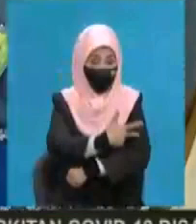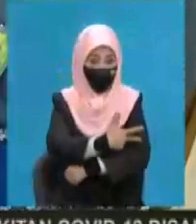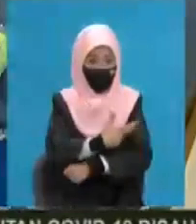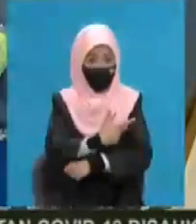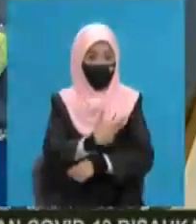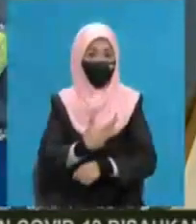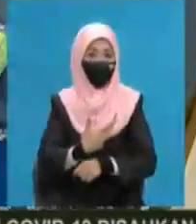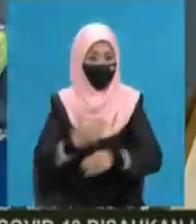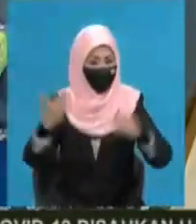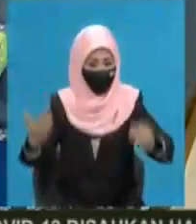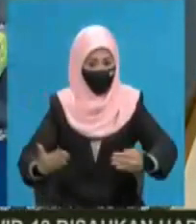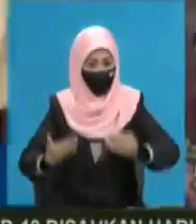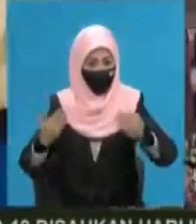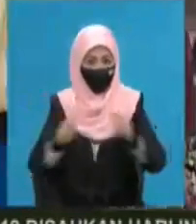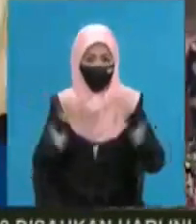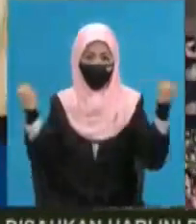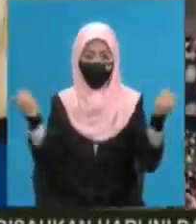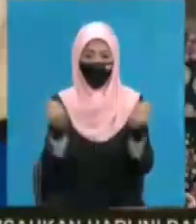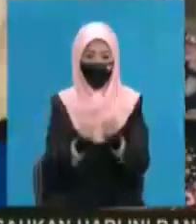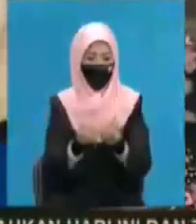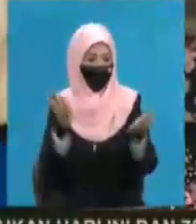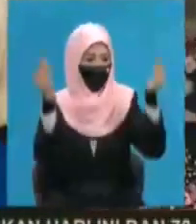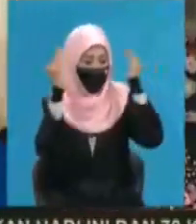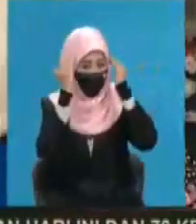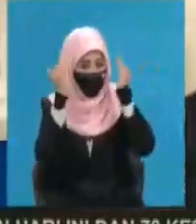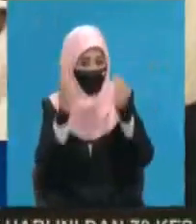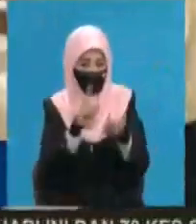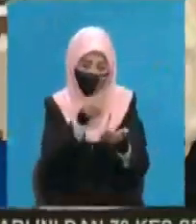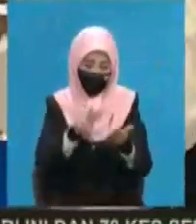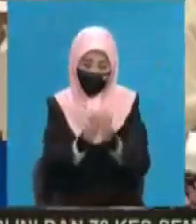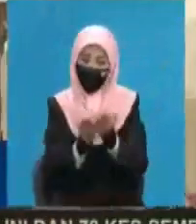bertujuan mendorong masyarakat Karah cilik Alquran